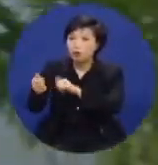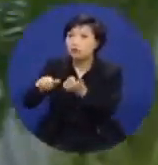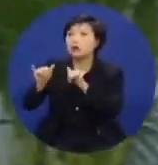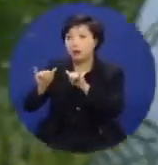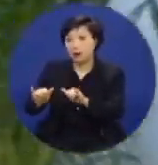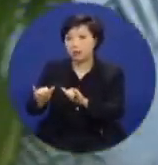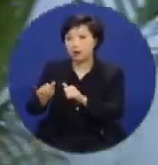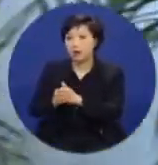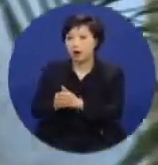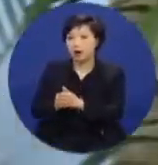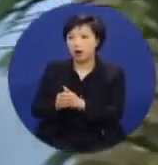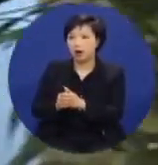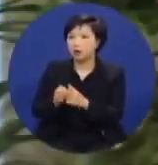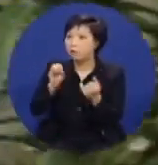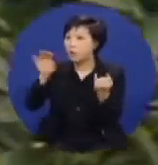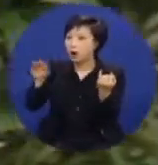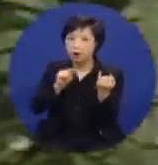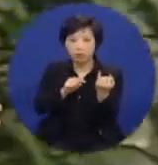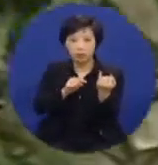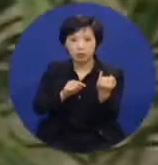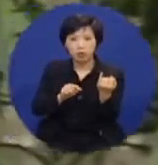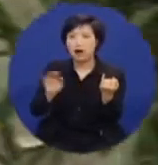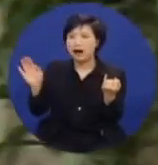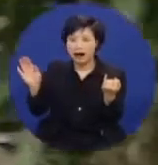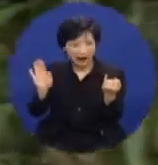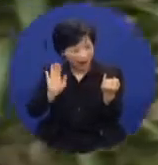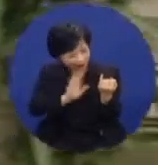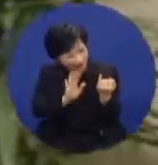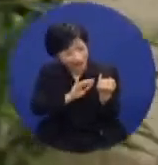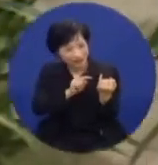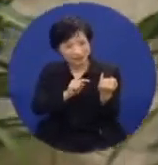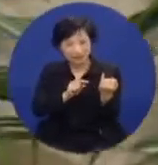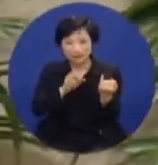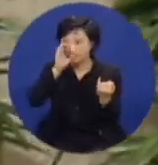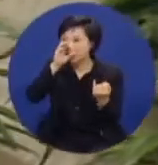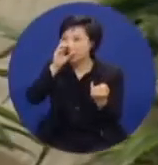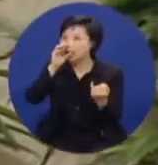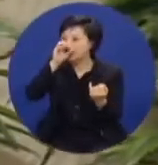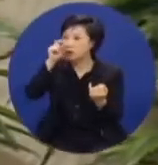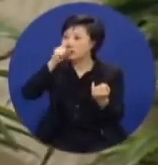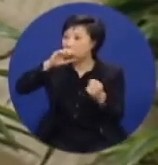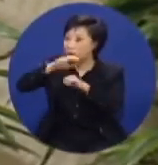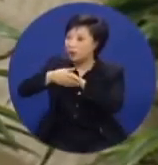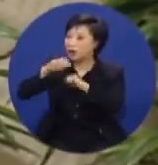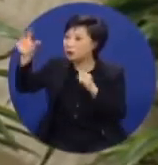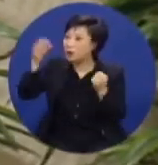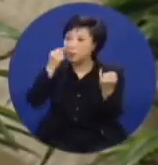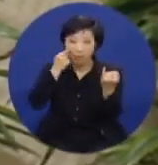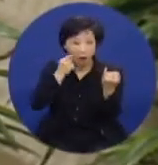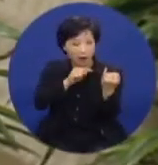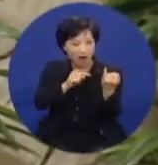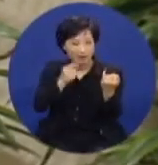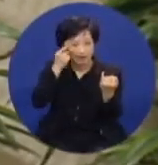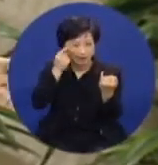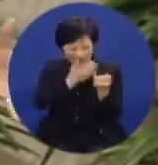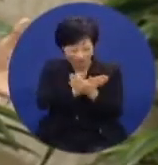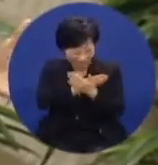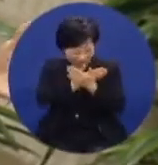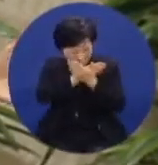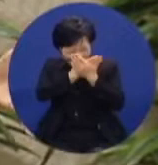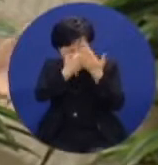한우가 하였다 아니야 네가 손 학과 를 품는 아니면 문 2화